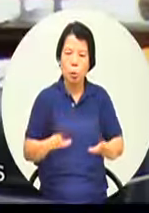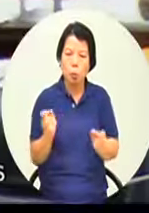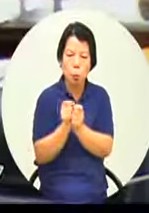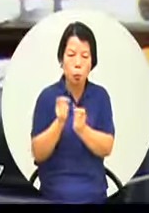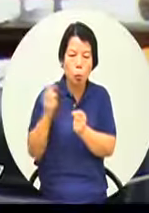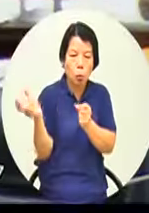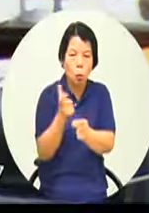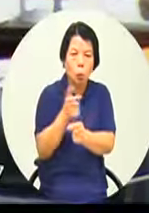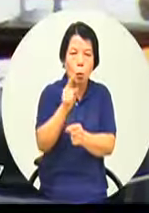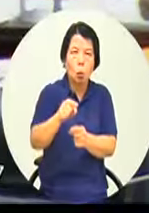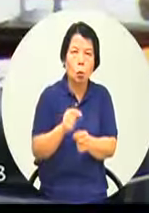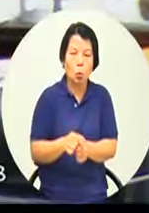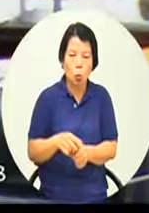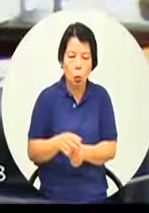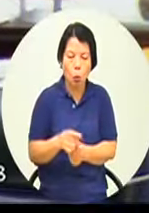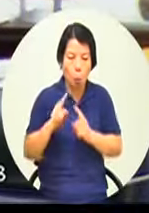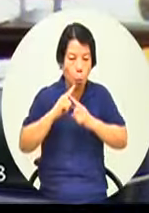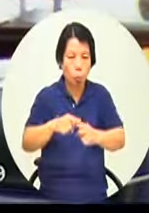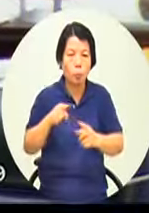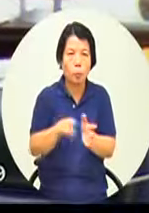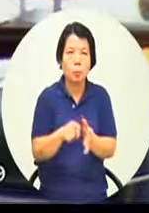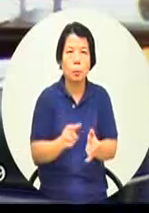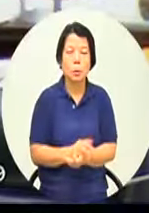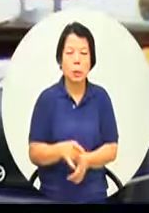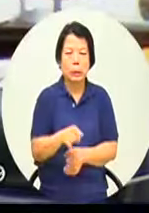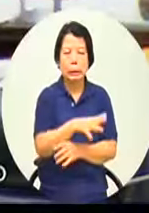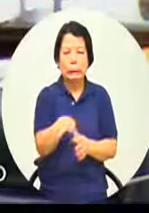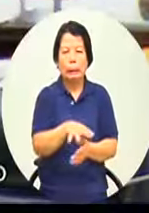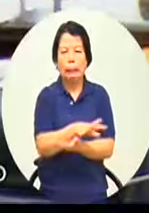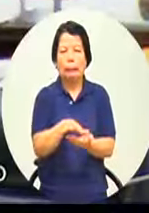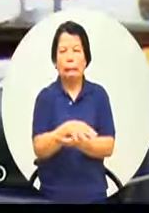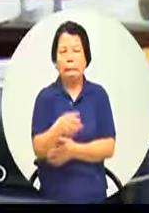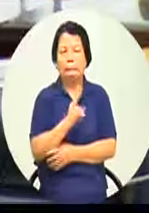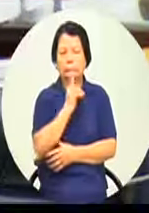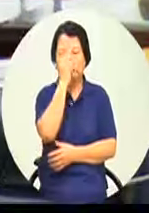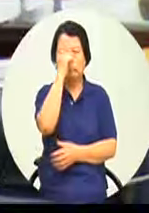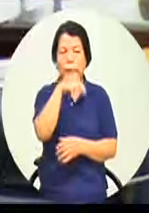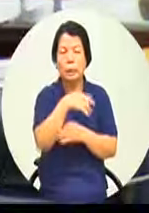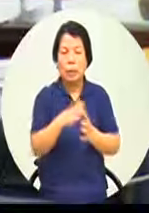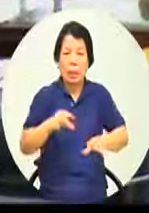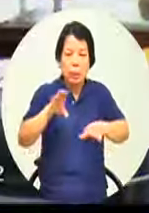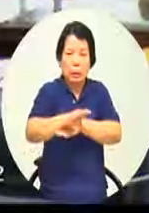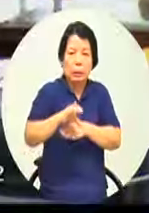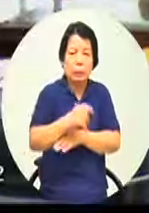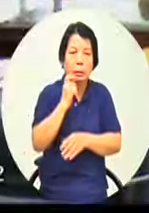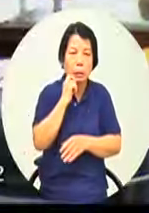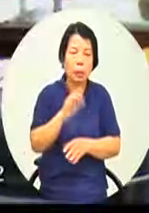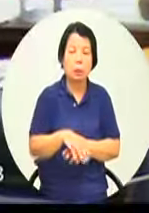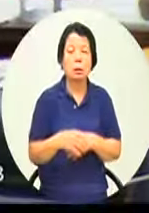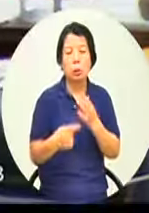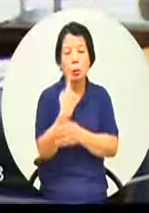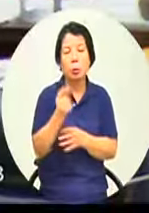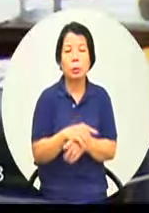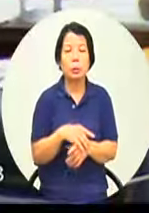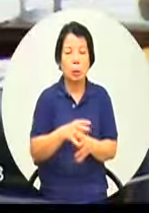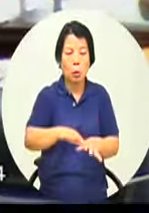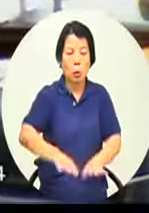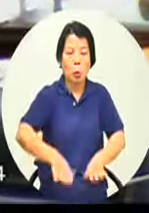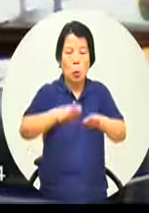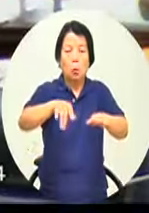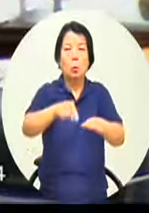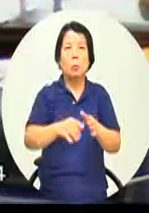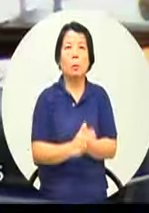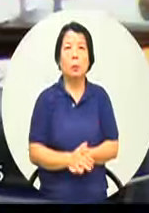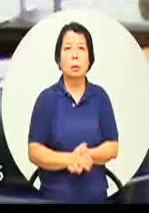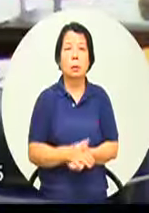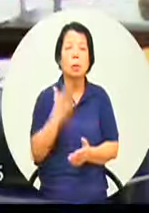身起阿生哦，迄根本就是惨不忍睹，袂当看，袂根本车都袂当过，就算起阿生水的啊。所以要拜托，因为